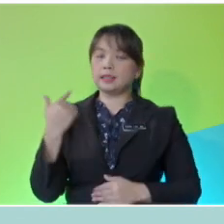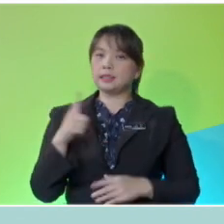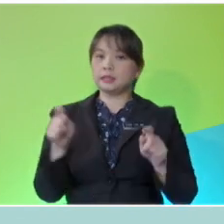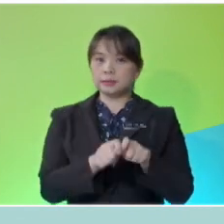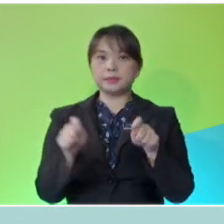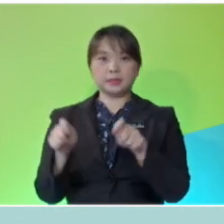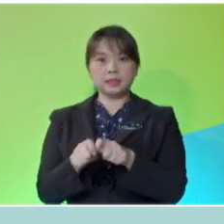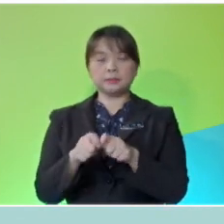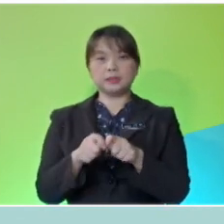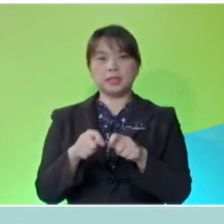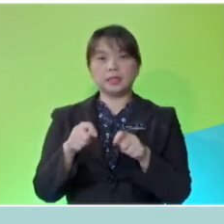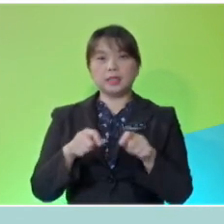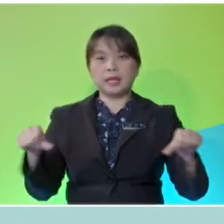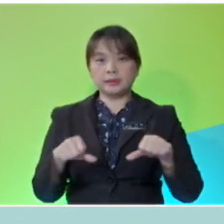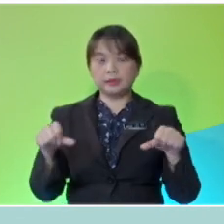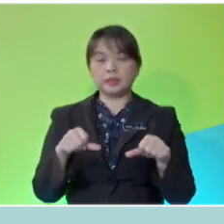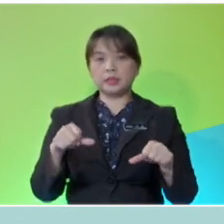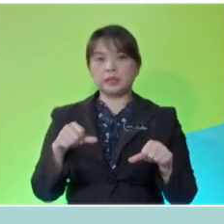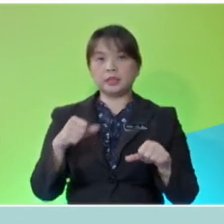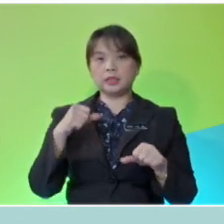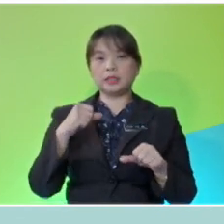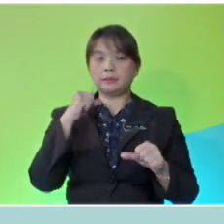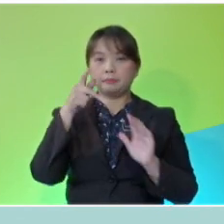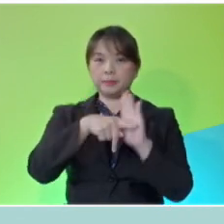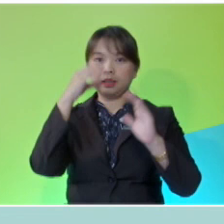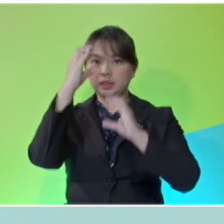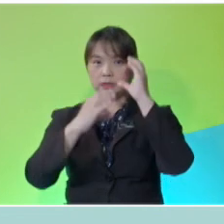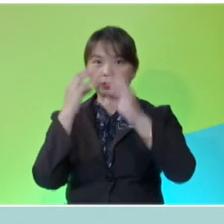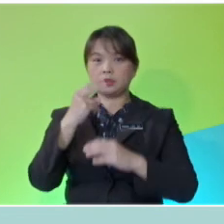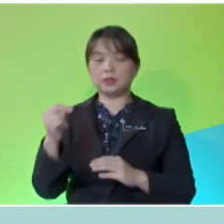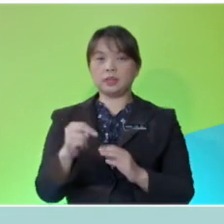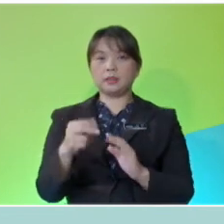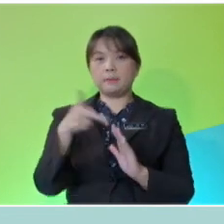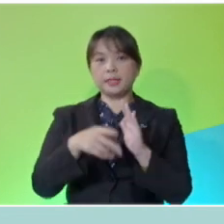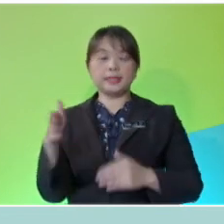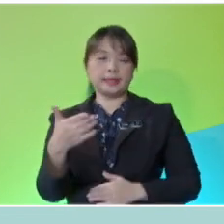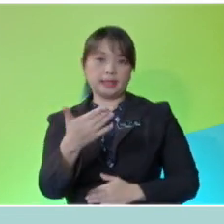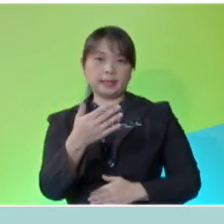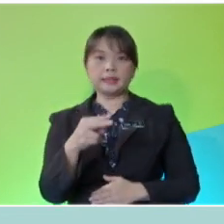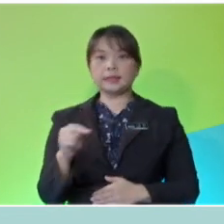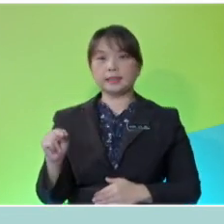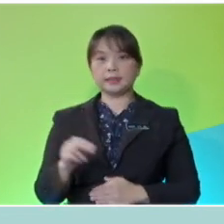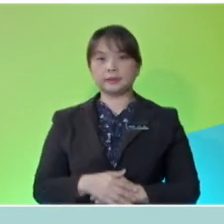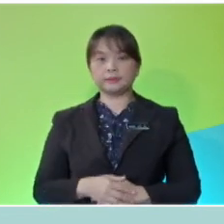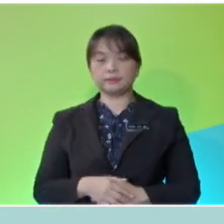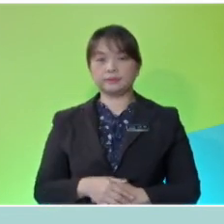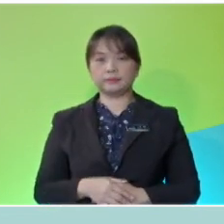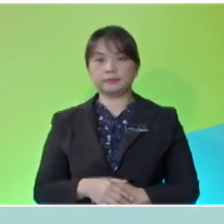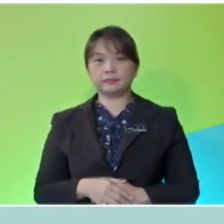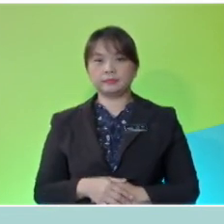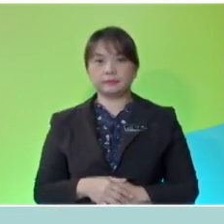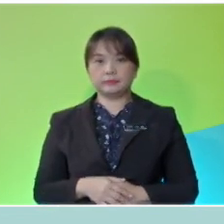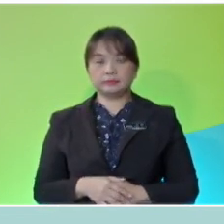activity pelancungan dan juga perikanan oke Ada juga ya orang menangkap ikan di kota laut betul nah jadi tipis-tipi perikanan memang